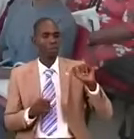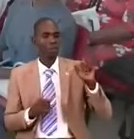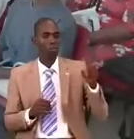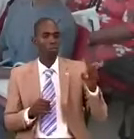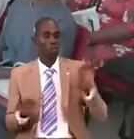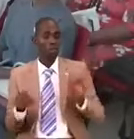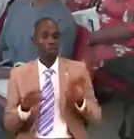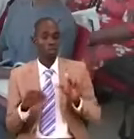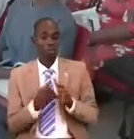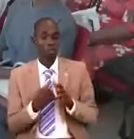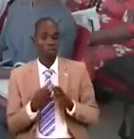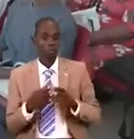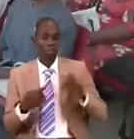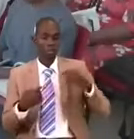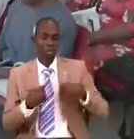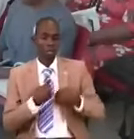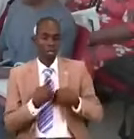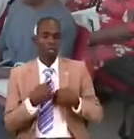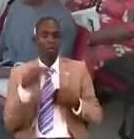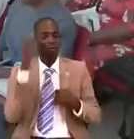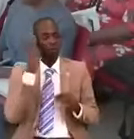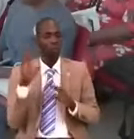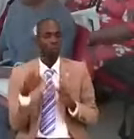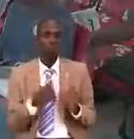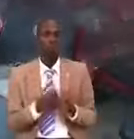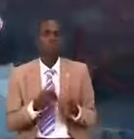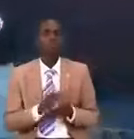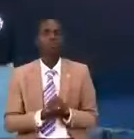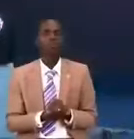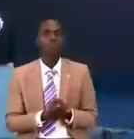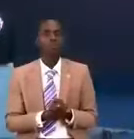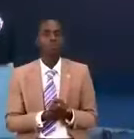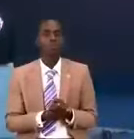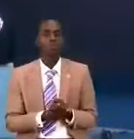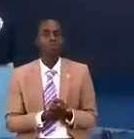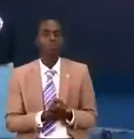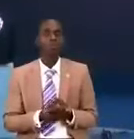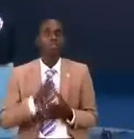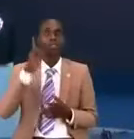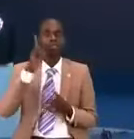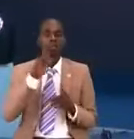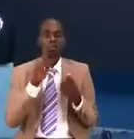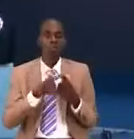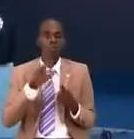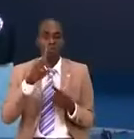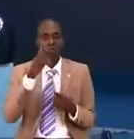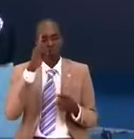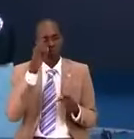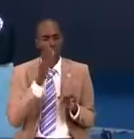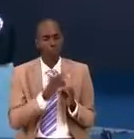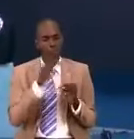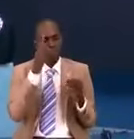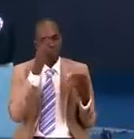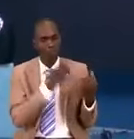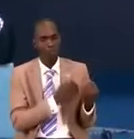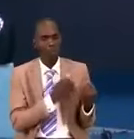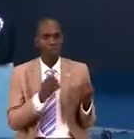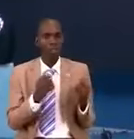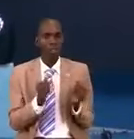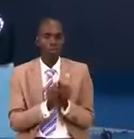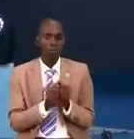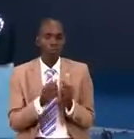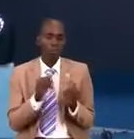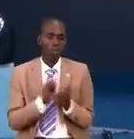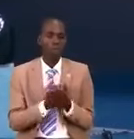il parle à ta foi et pas la fois tout est possible deuxième élément maintenant notre confiance